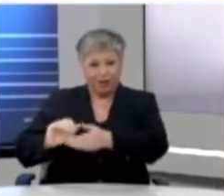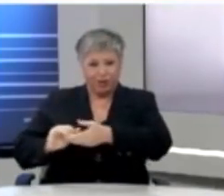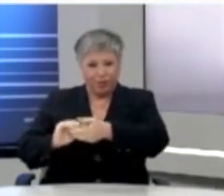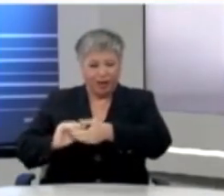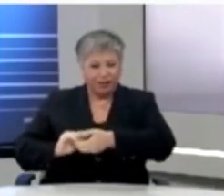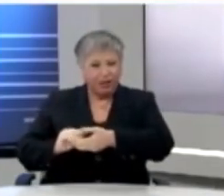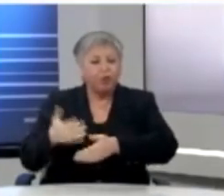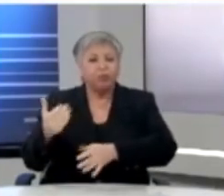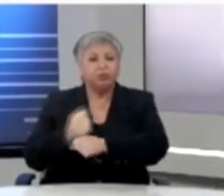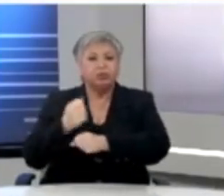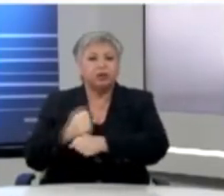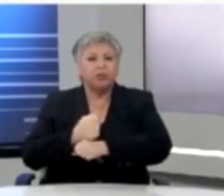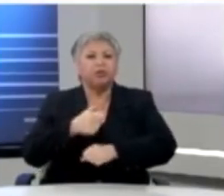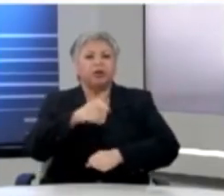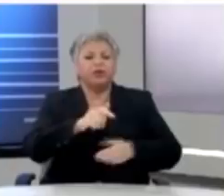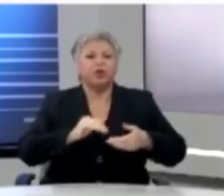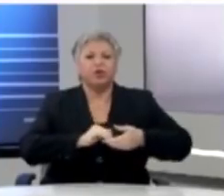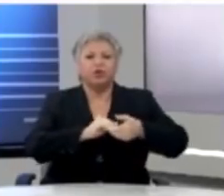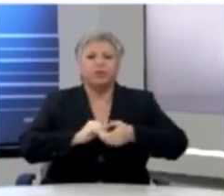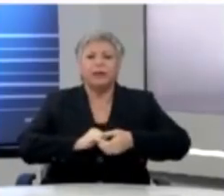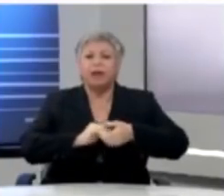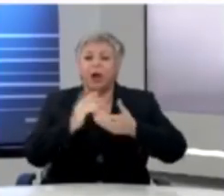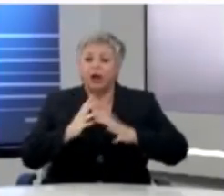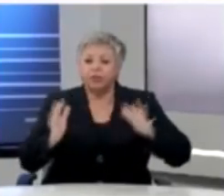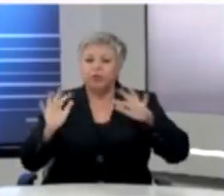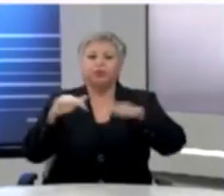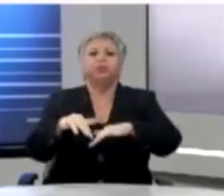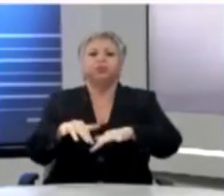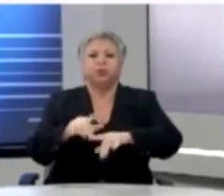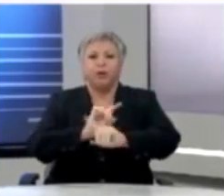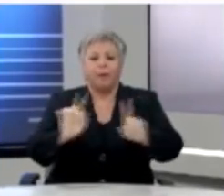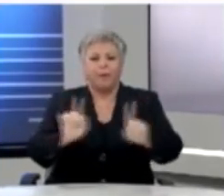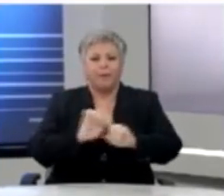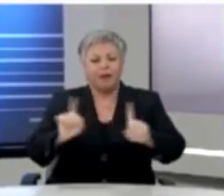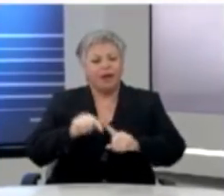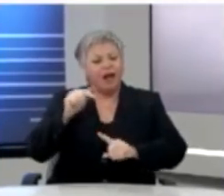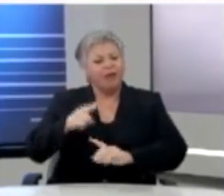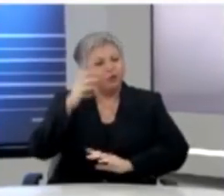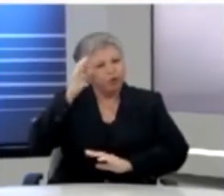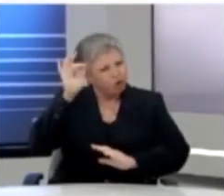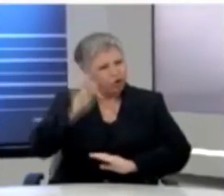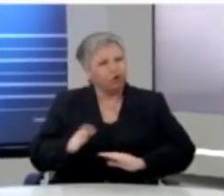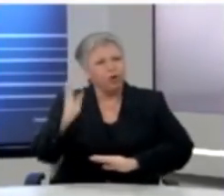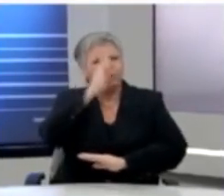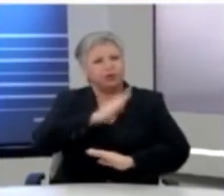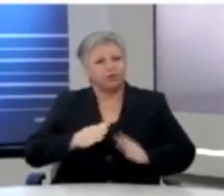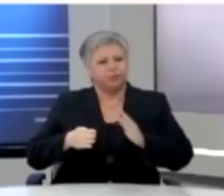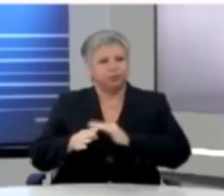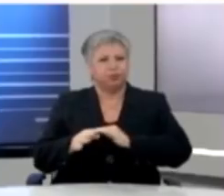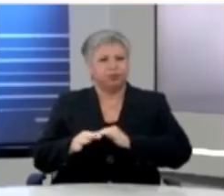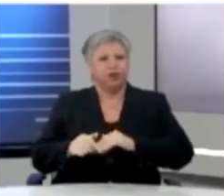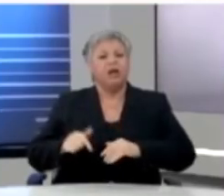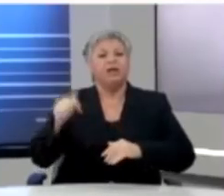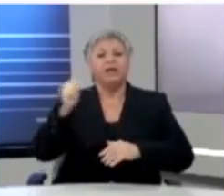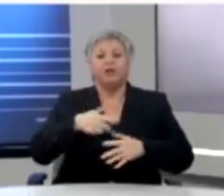συνελεύσεις σε κάθε συλλογική διαδικασία. Ακόμα και κάτω από αυτό το πλήρως ελεγχόμενο